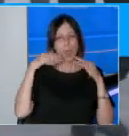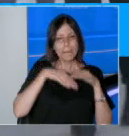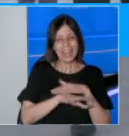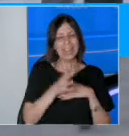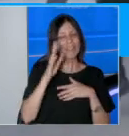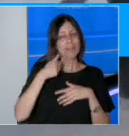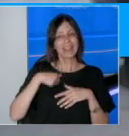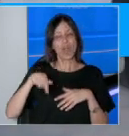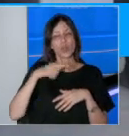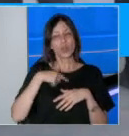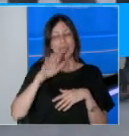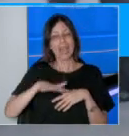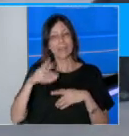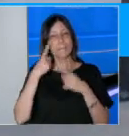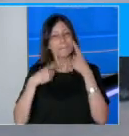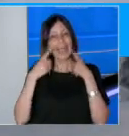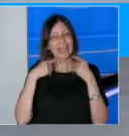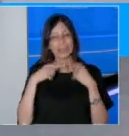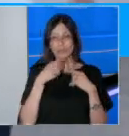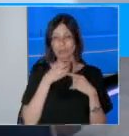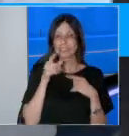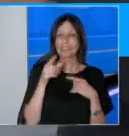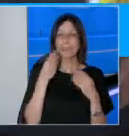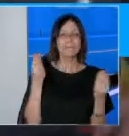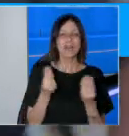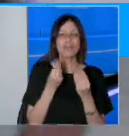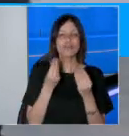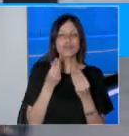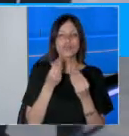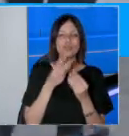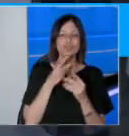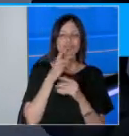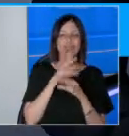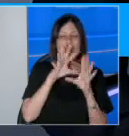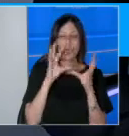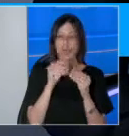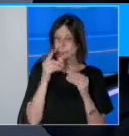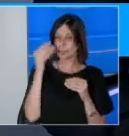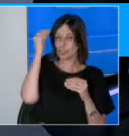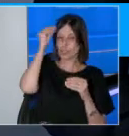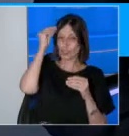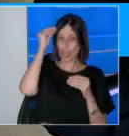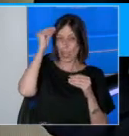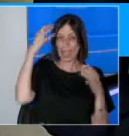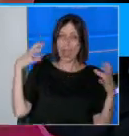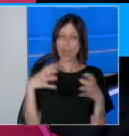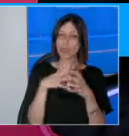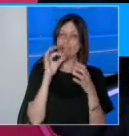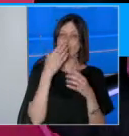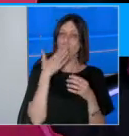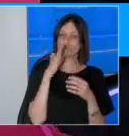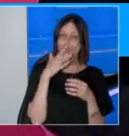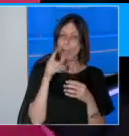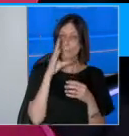וגם אנחנו הילדים בחינו. אז זה הזיכרון שלך... זה משהו שחוצה הכל. זה הזיכרון שלך מייחודה של ירושלים בתור ילד